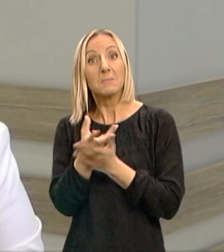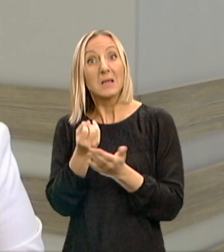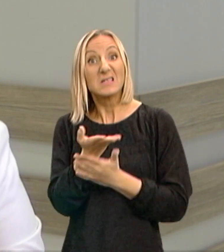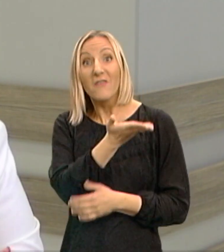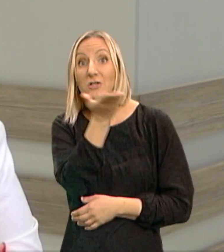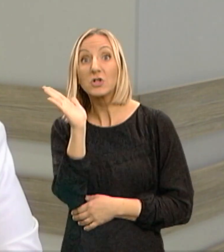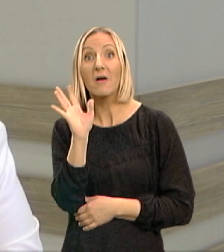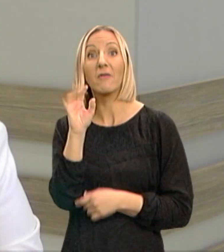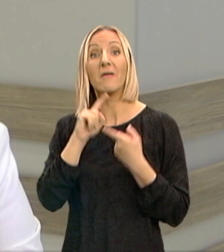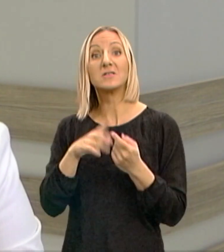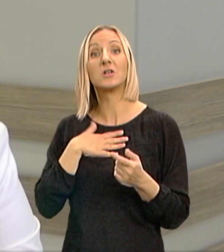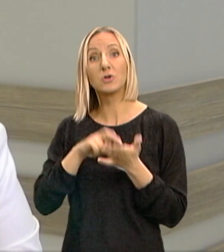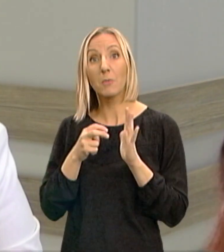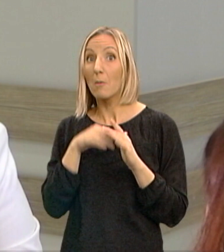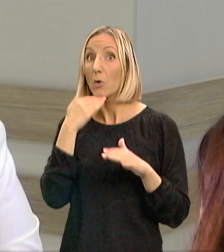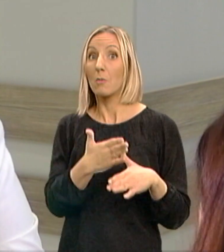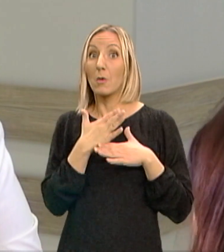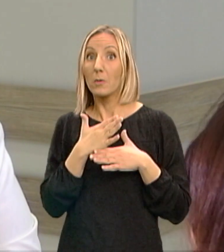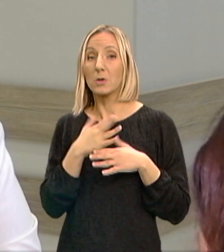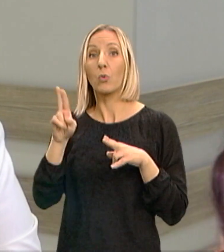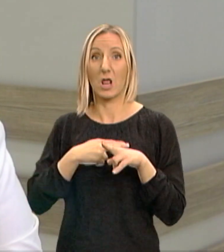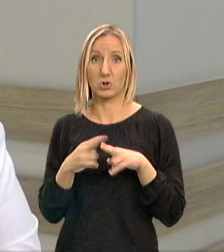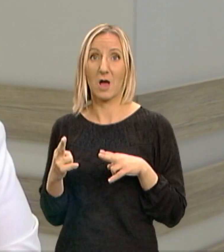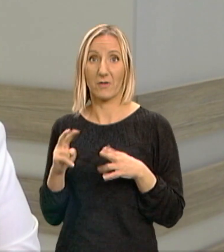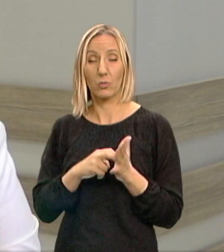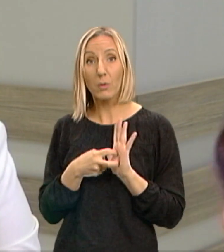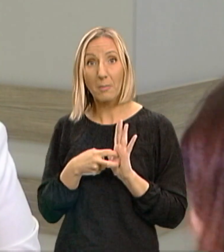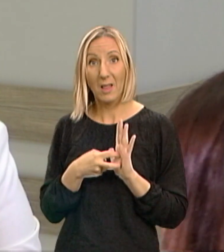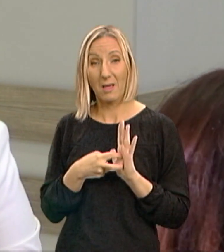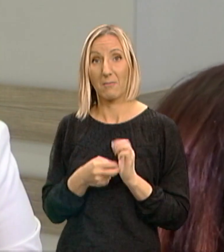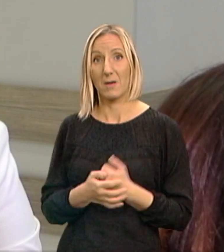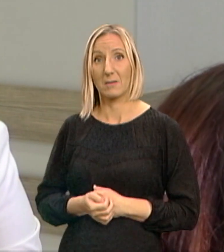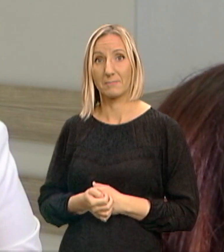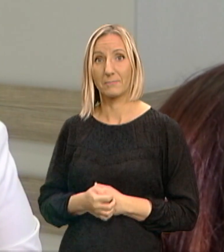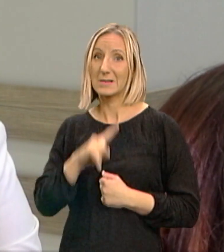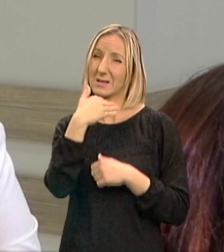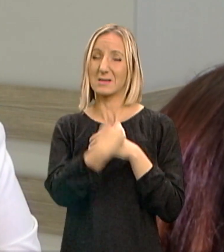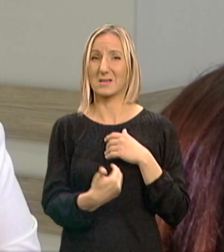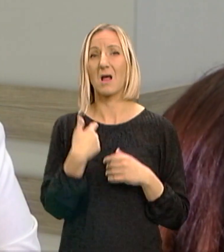značajno doprinela u rešavanju istih. Jer jedno je kada imate